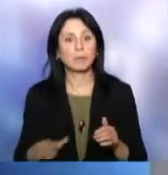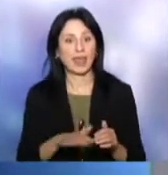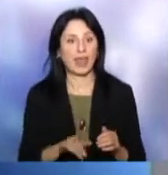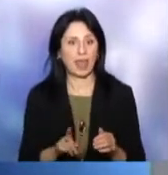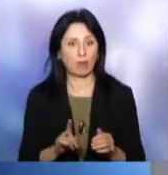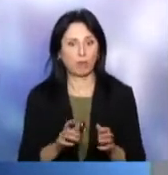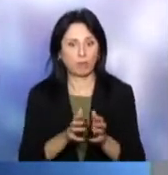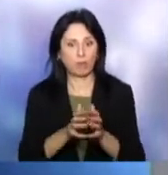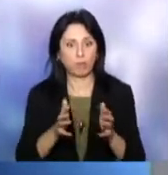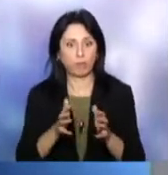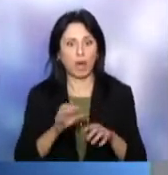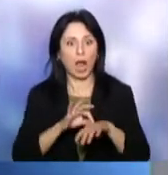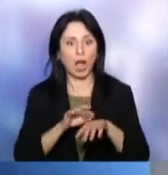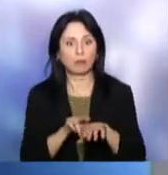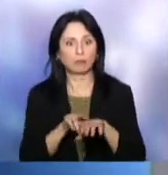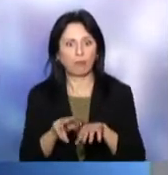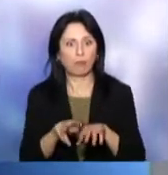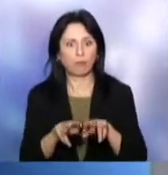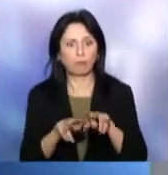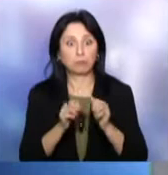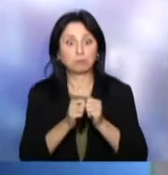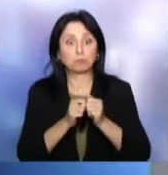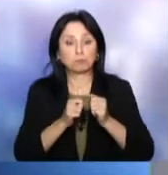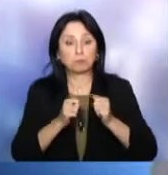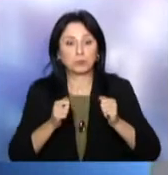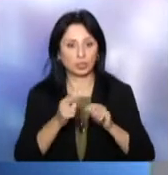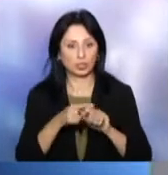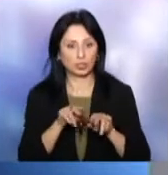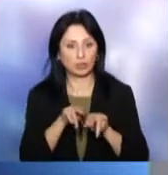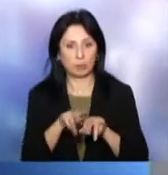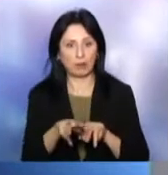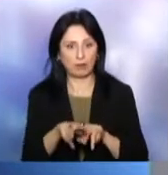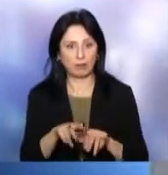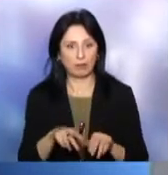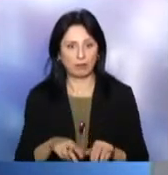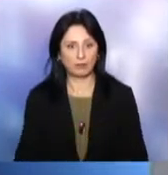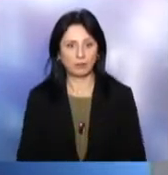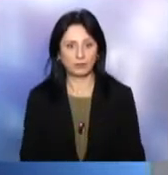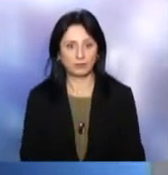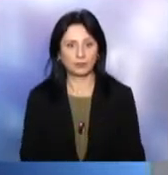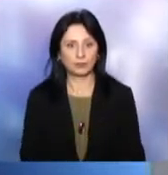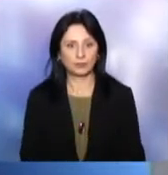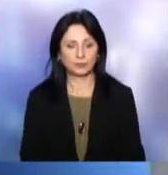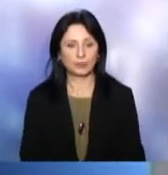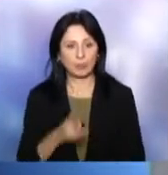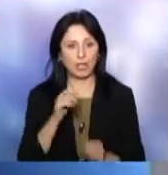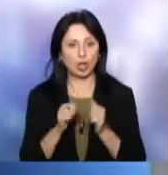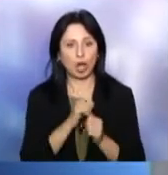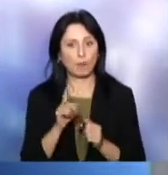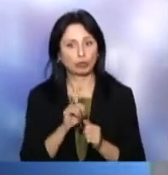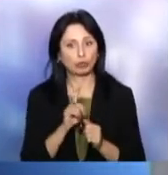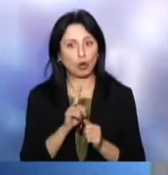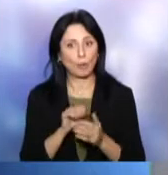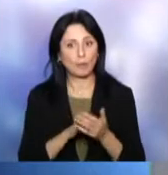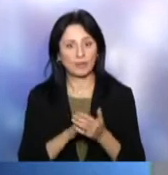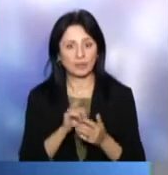იმდენად, რომ კანი უკიდურესად იჭიმება და გვალვის ეფექტით ვხედავთ ჩვენ მას, მარტო გამოშრობა ამის მიღმა